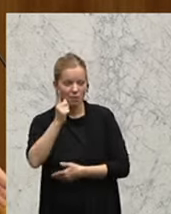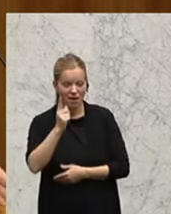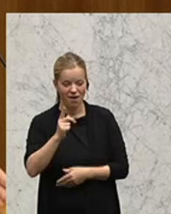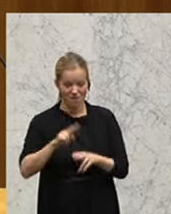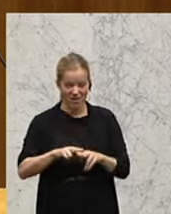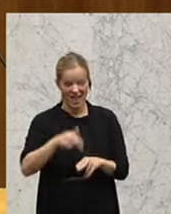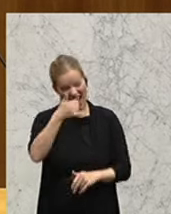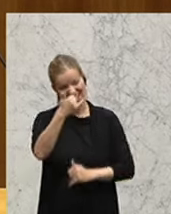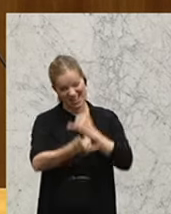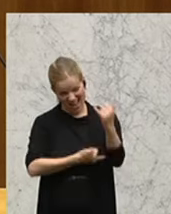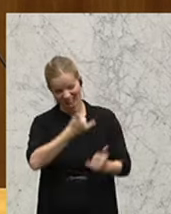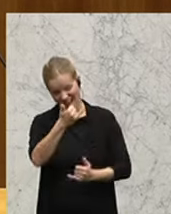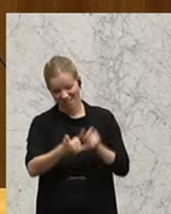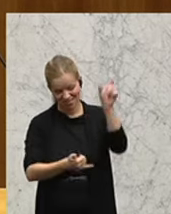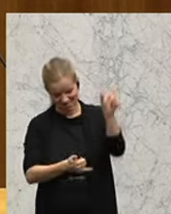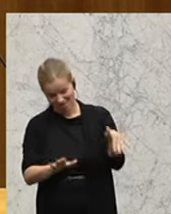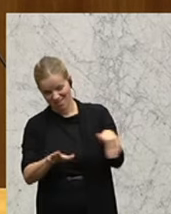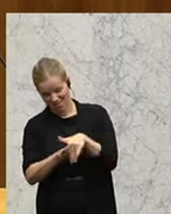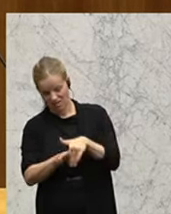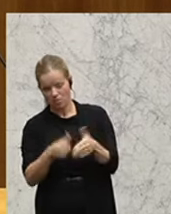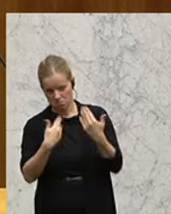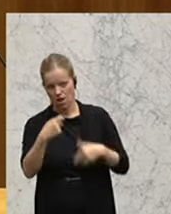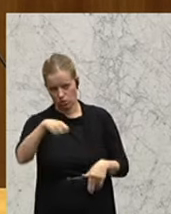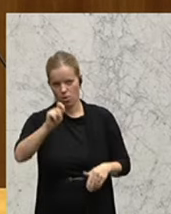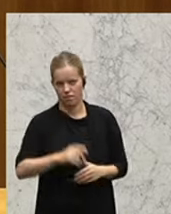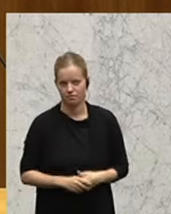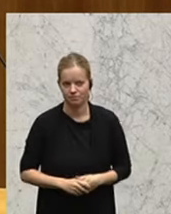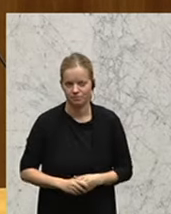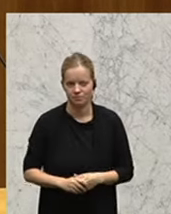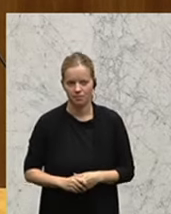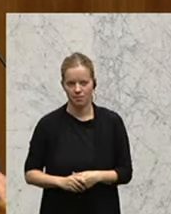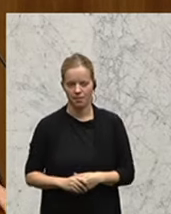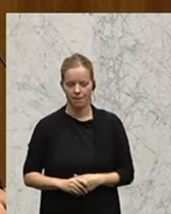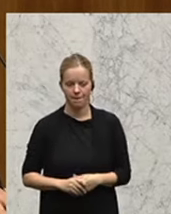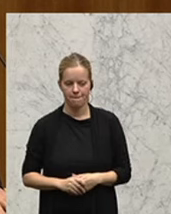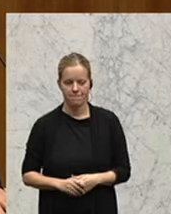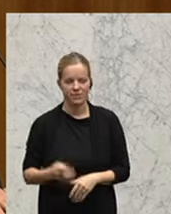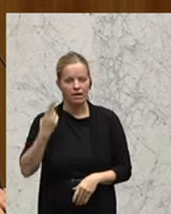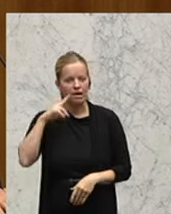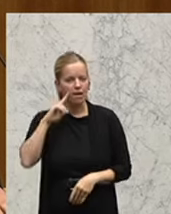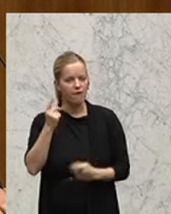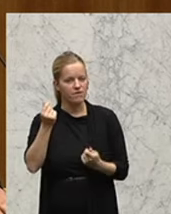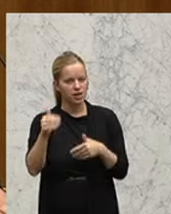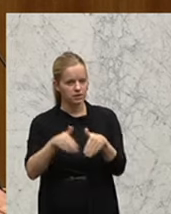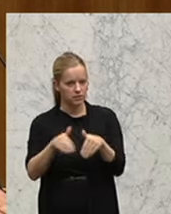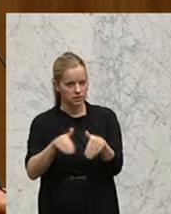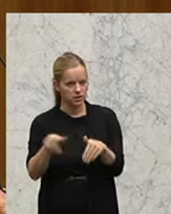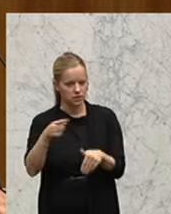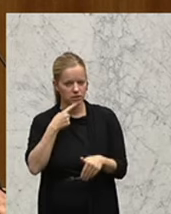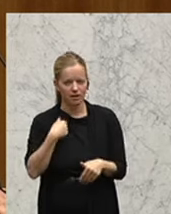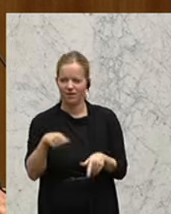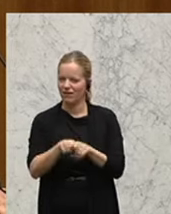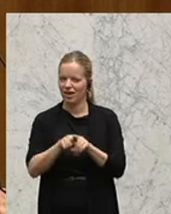Jahr lang einkaufe. Und was auch noch gebracht wurde, auch heute noch einmal vom Herrn Finanzminister, ist diese